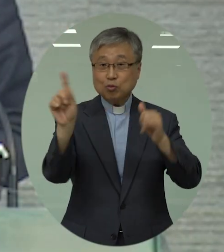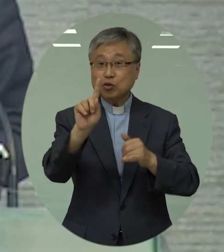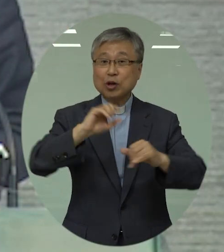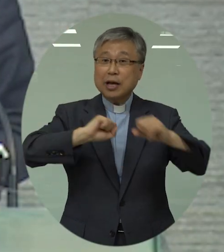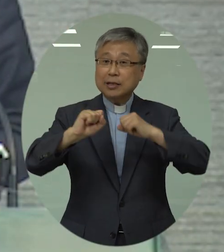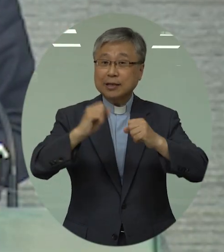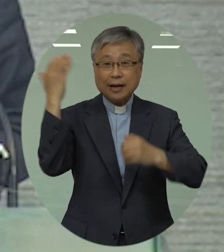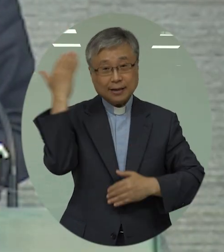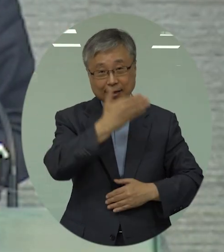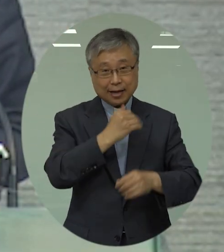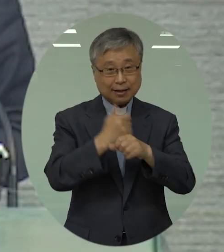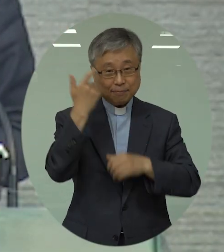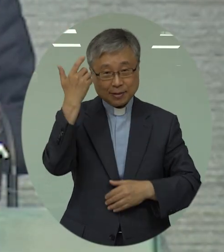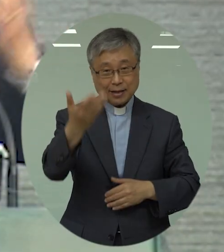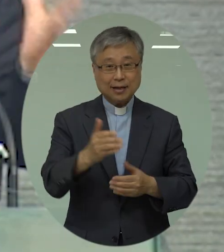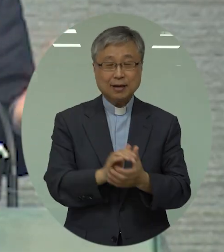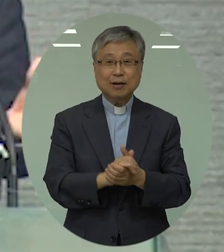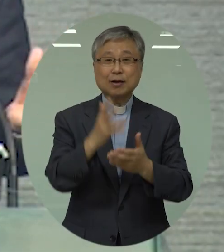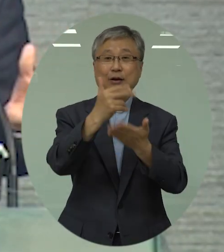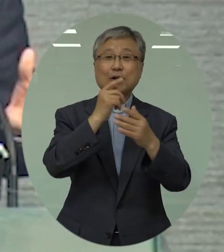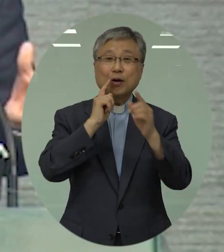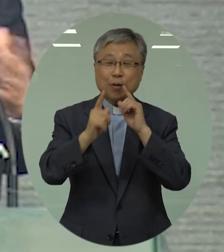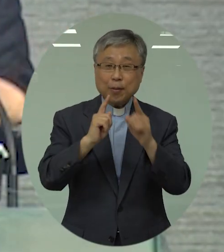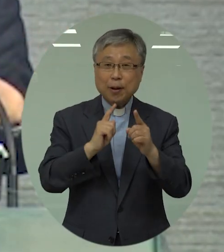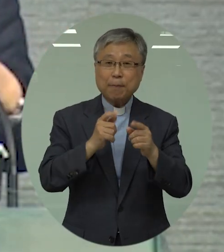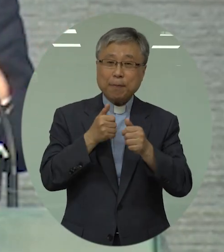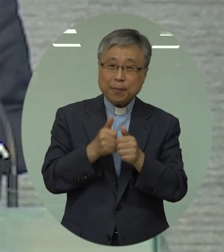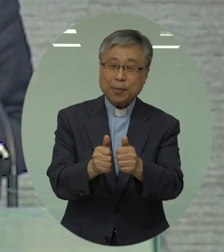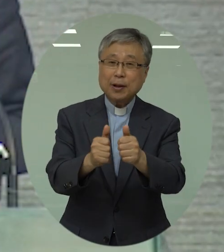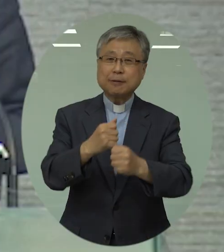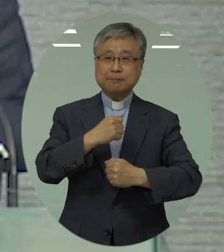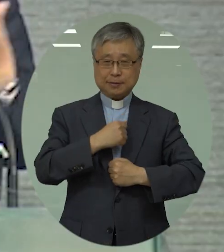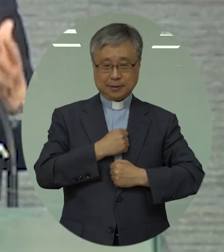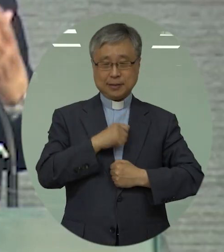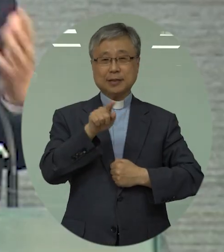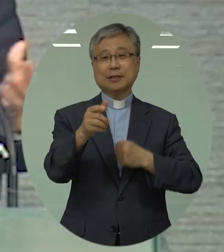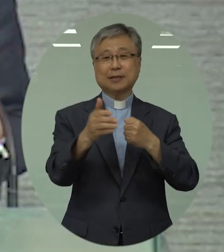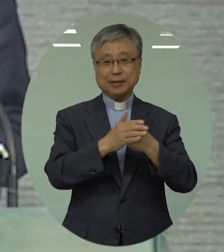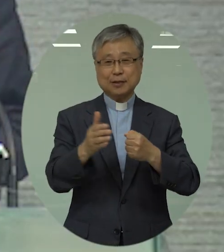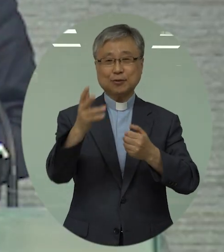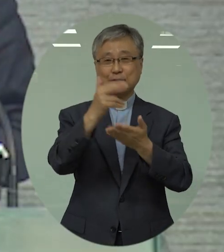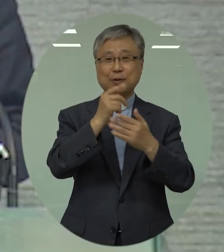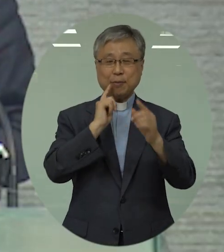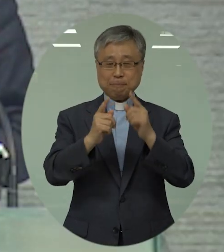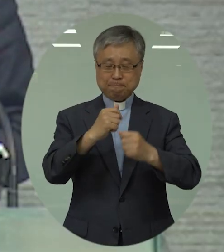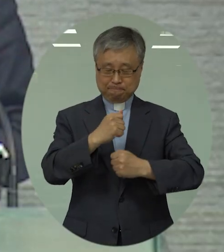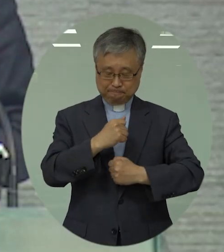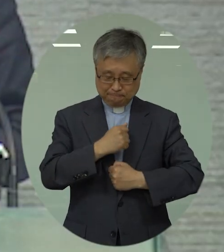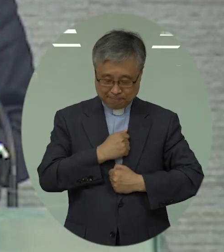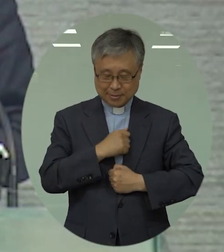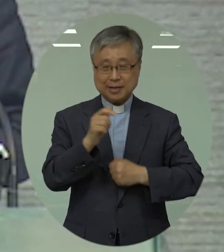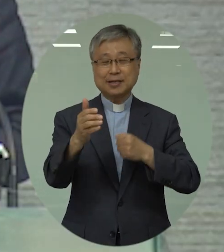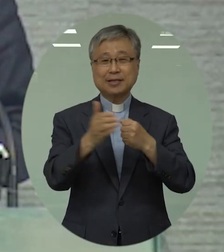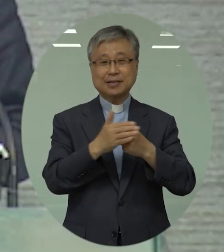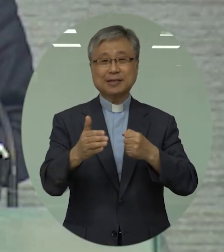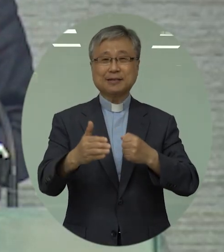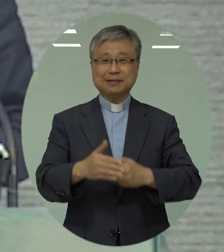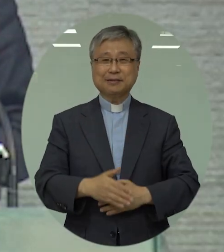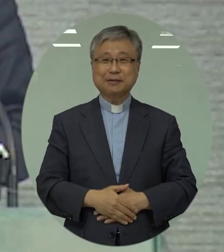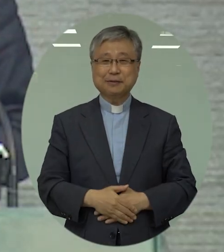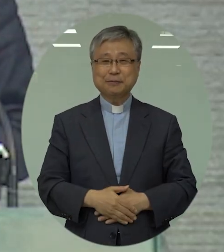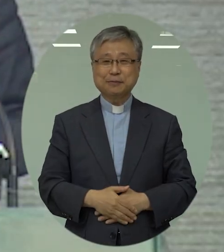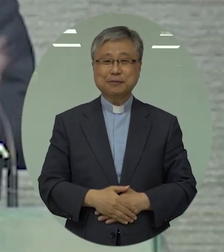하리이까? 주의 말씀을 따라 지킬 것이니다. 주의 말씀을 따라 삼갈 것이니다. 옛날 번역에 그렇게 되어